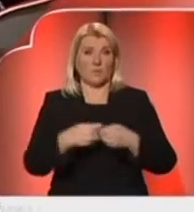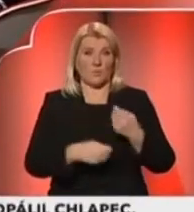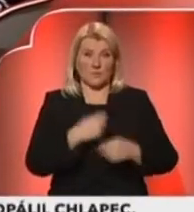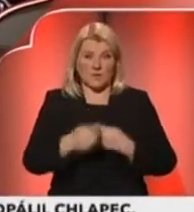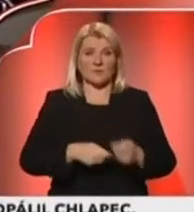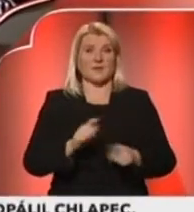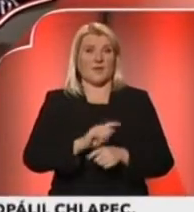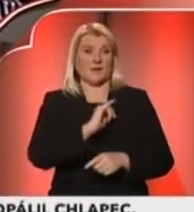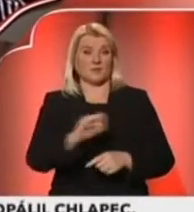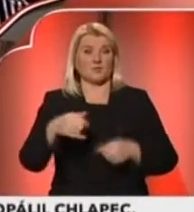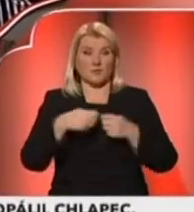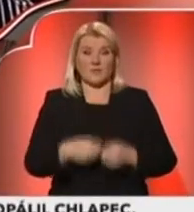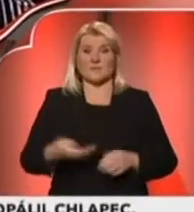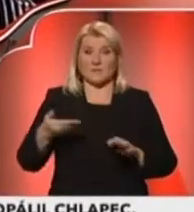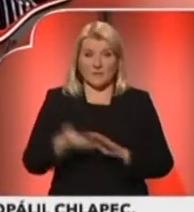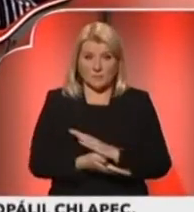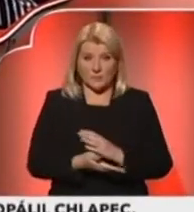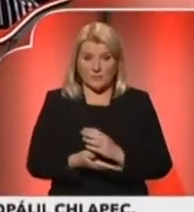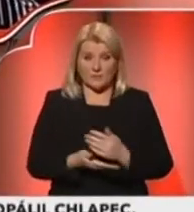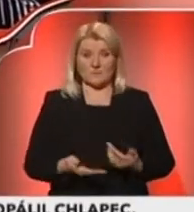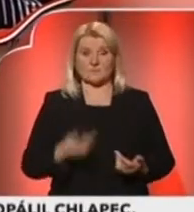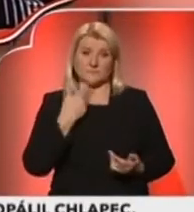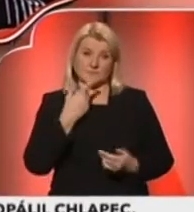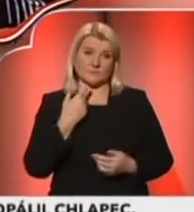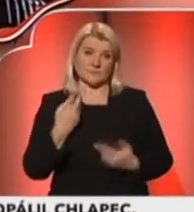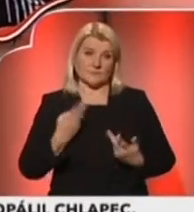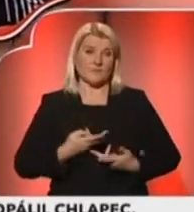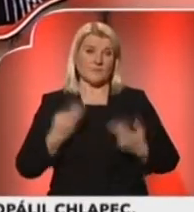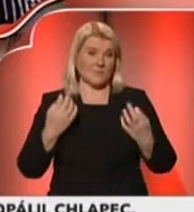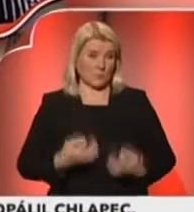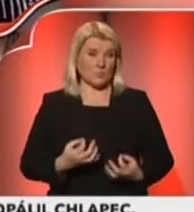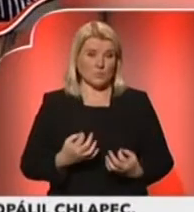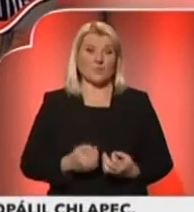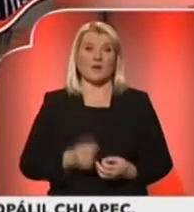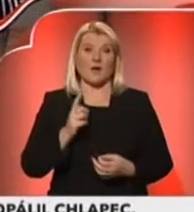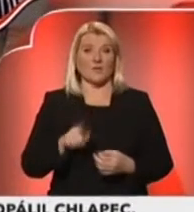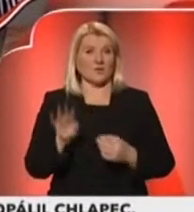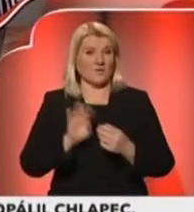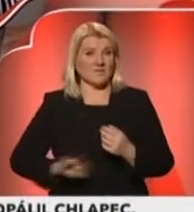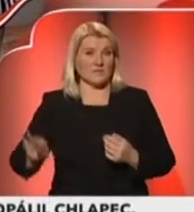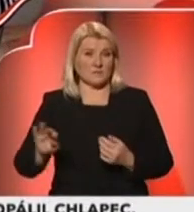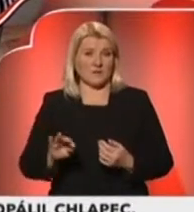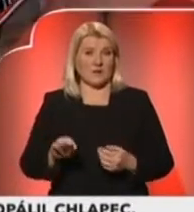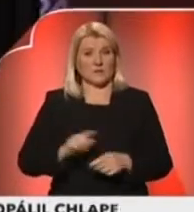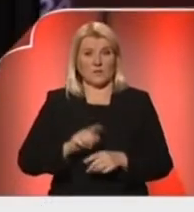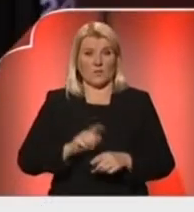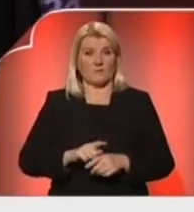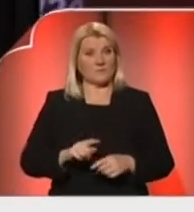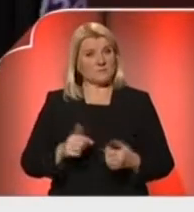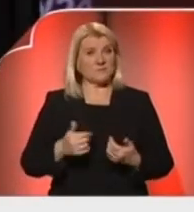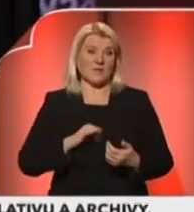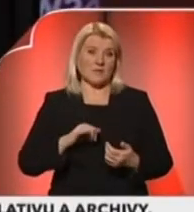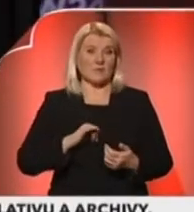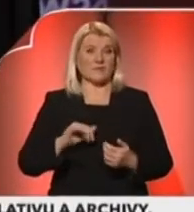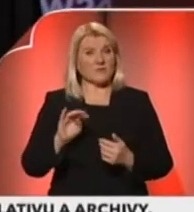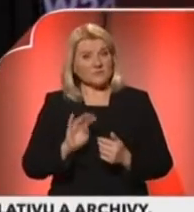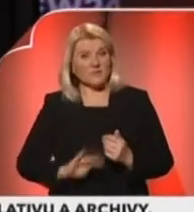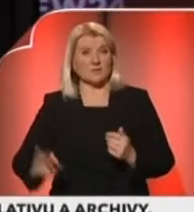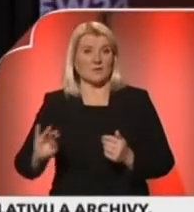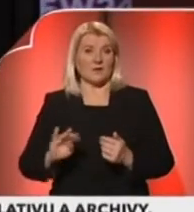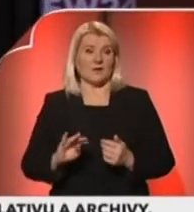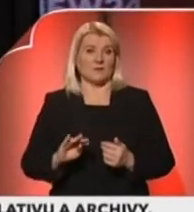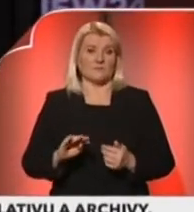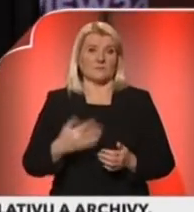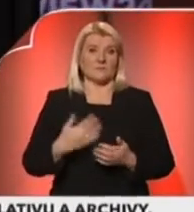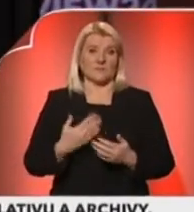členů zastupitelstva, když to řeknu takto, ale je to výjimka, je to docela výjimečné, možná nestandardní pro